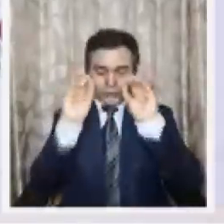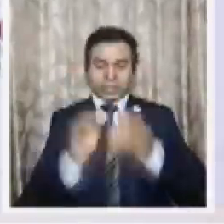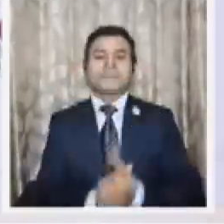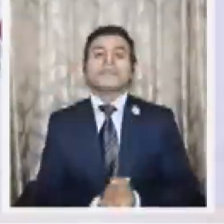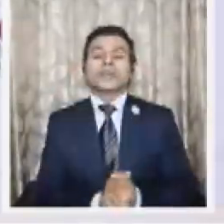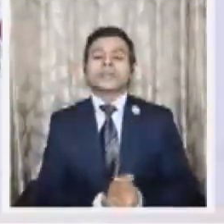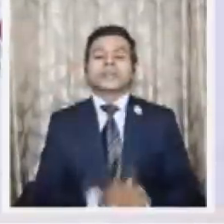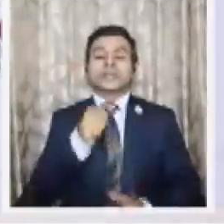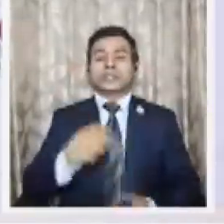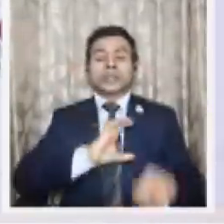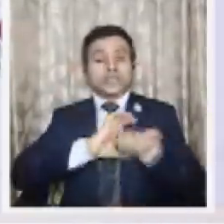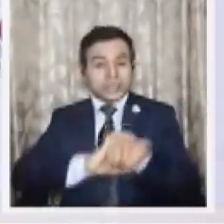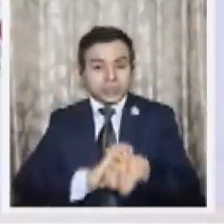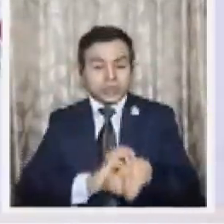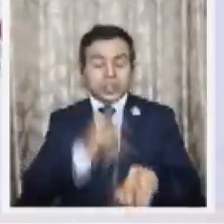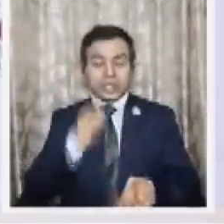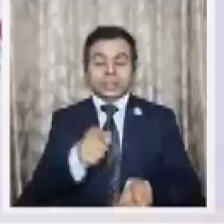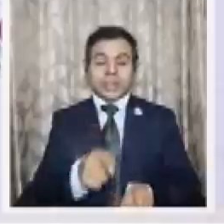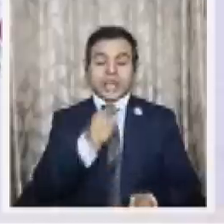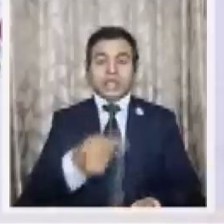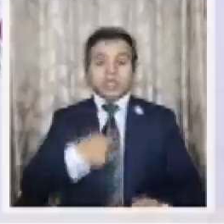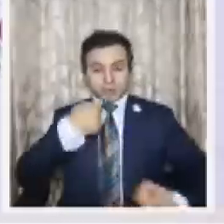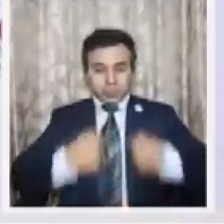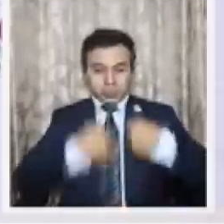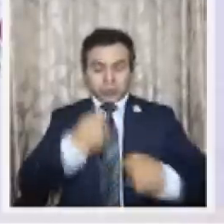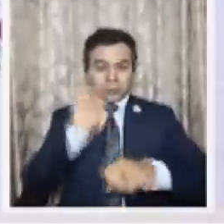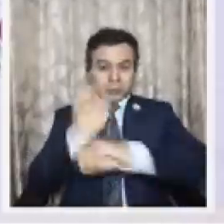তারা আক্রান্ত হচ্ছেন এবং অনেকেই মৃত্যুবরণ করছেন।